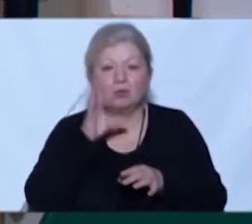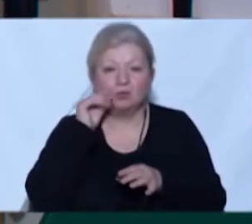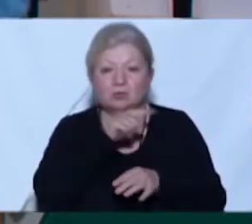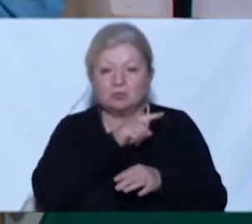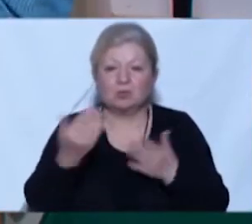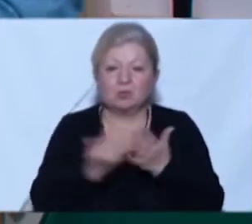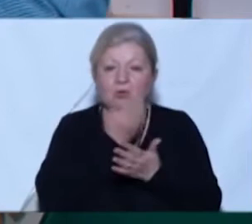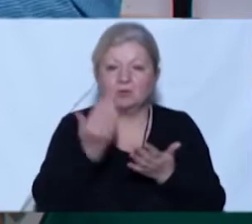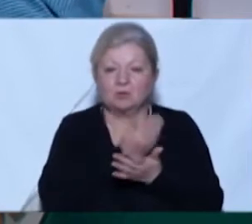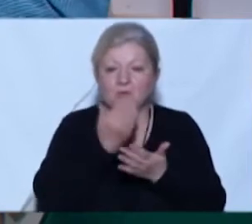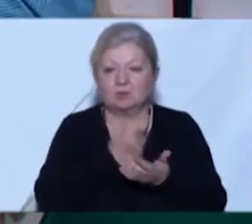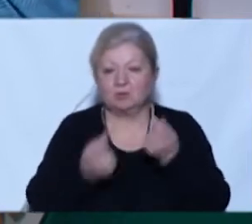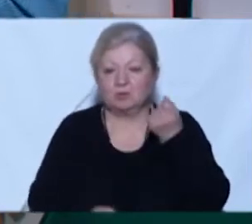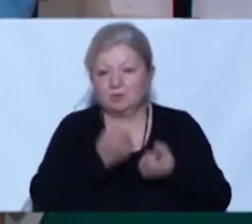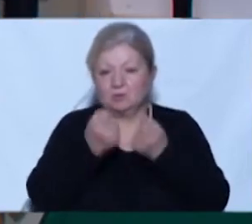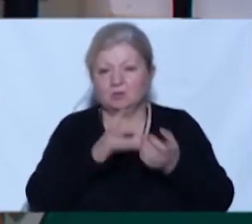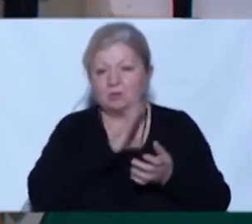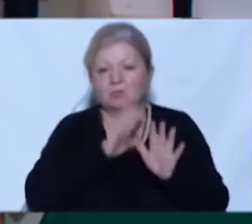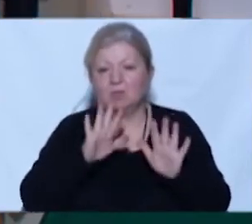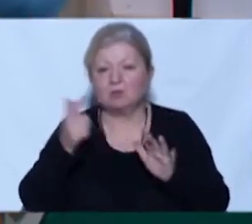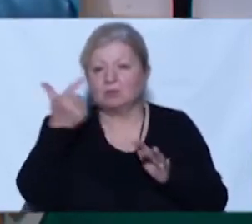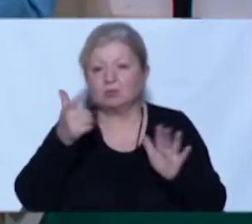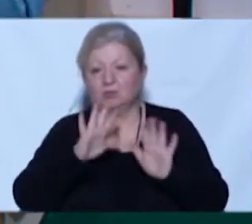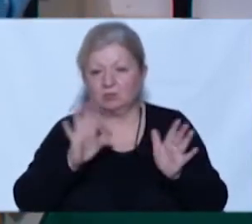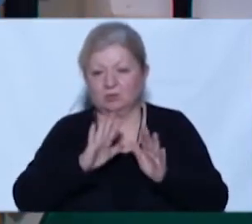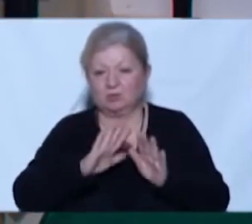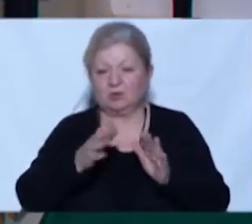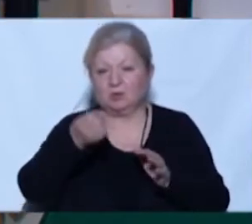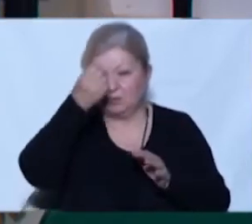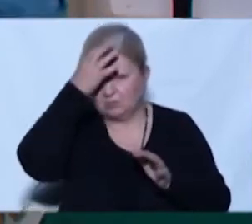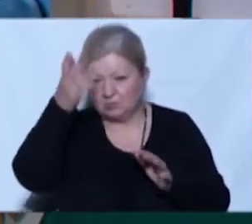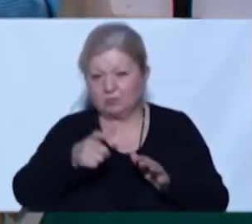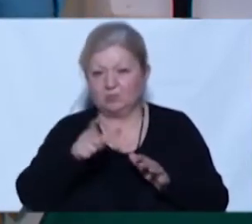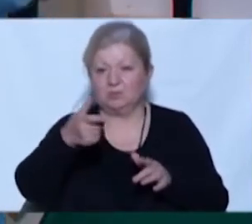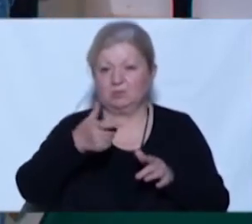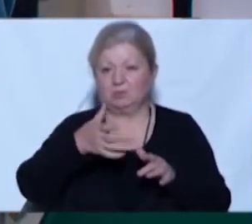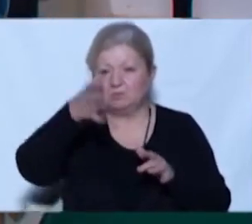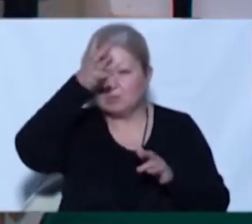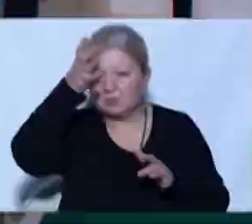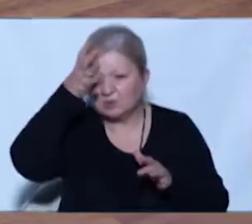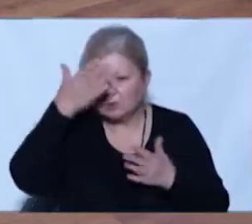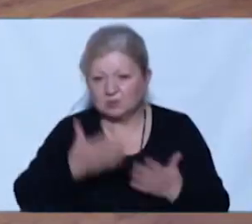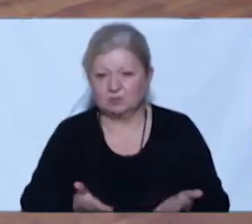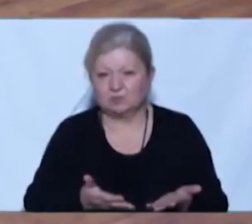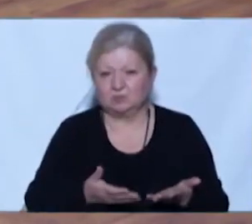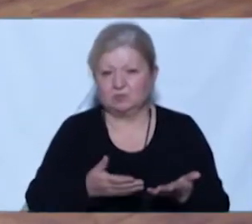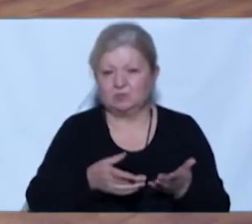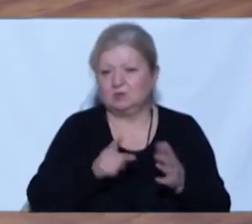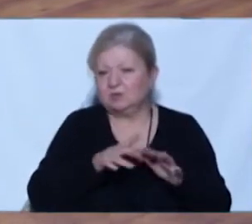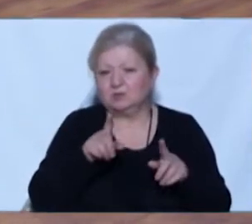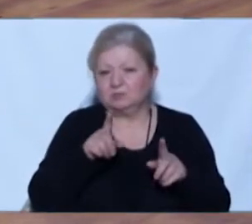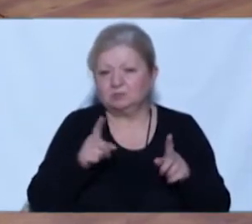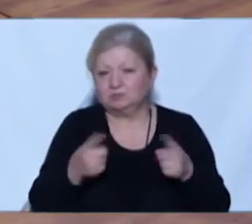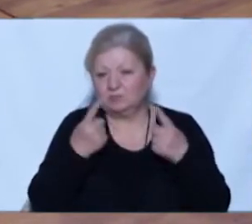ახალი არამარტო გეოგრაფიული აღმოჩენებისა, ახალი აღმოჩენებისა კულტურის მხრივ, კულტუროლოგიურად, მეცნიერულად, ელემენტალურად საკვების მხრივაც,